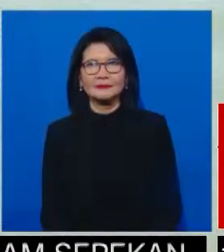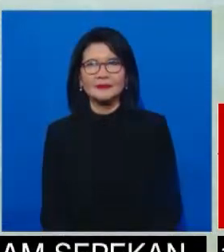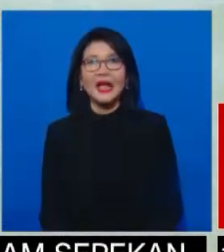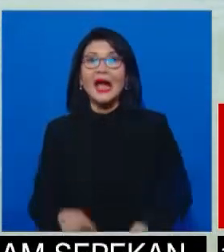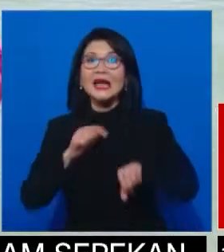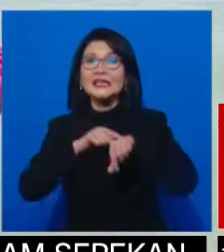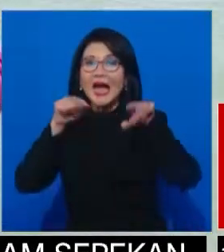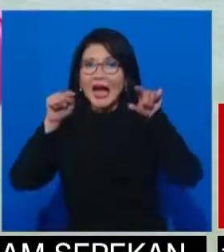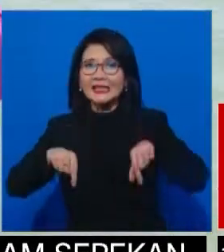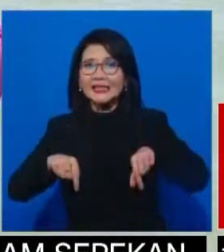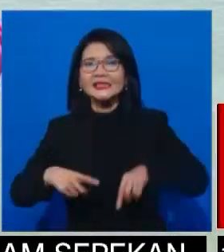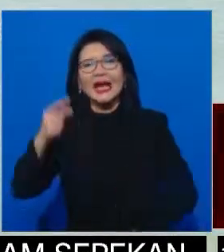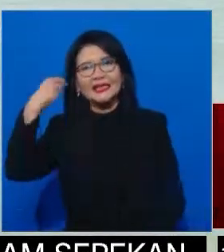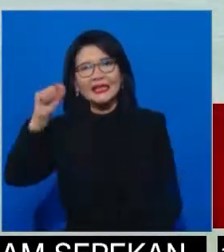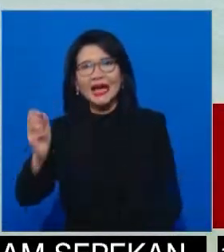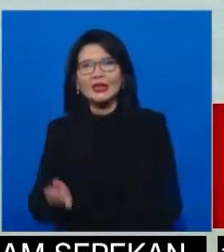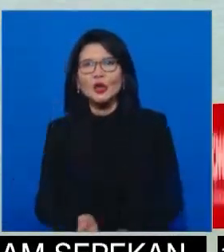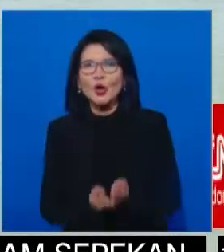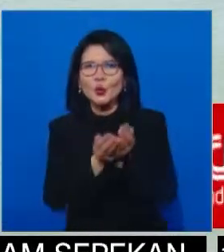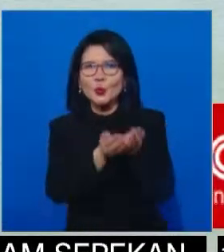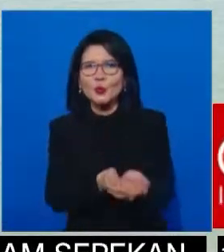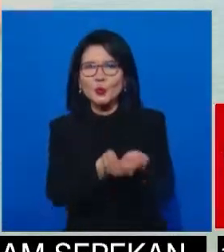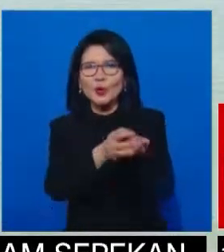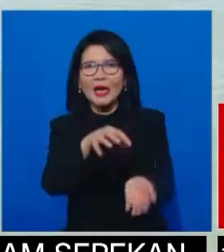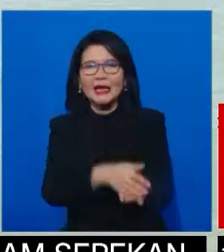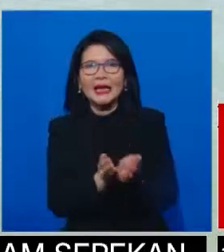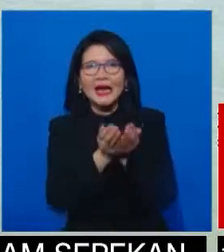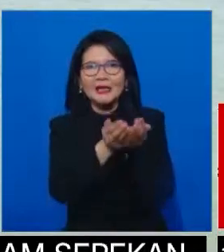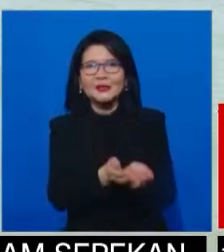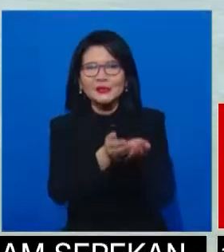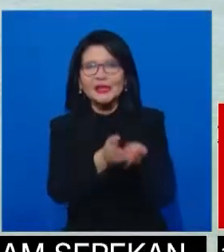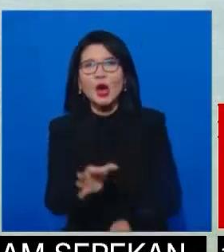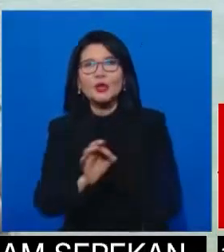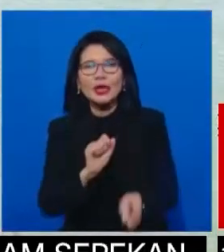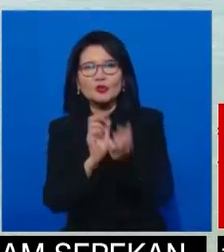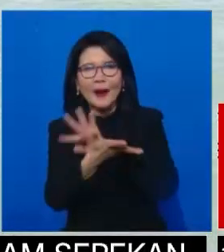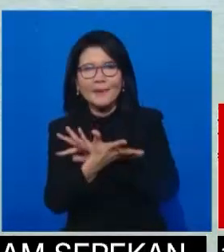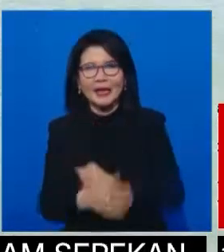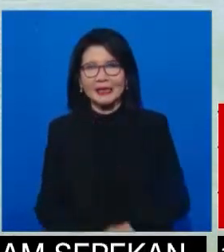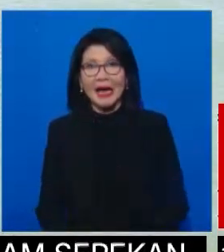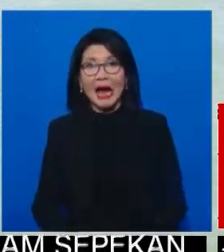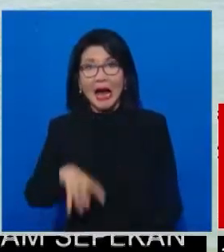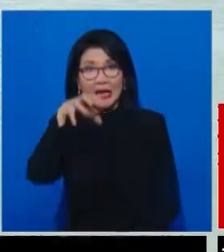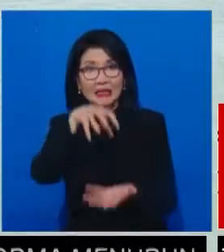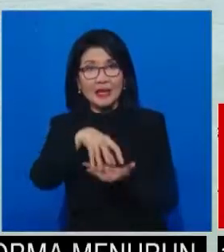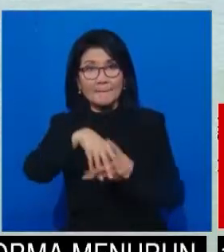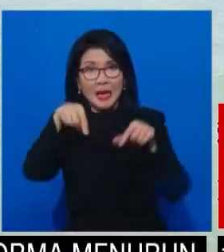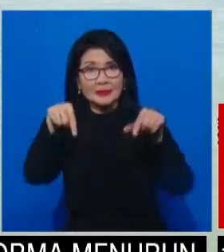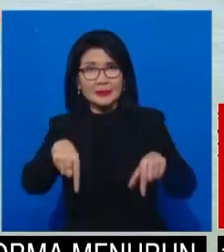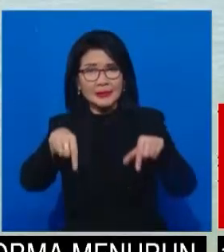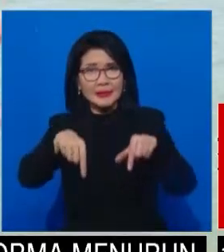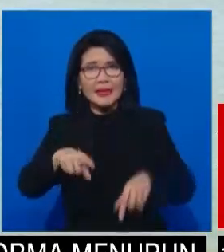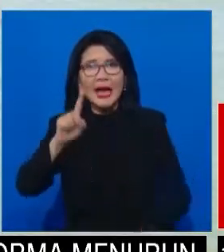Saat ini saya berada di kantor Kesyah Bandaran Utama Tanjung Perak, Surabaya. Nah, uniknya di kawasan Kesyah Bandaran ini